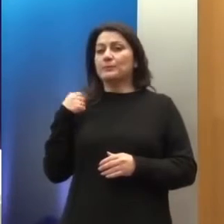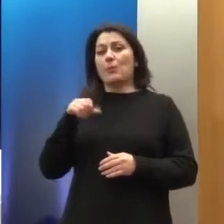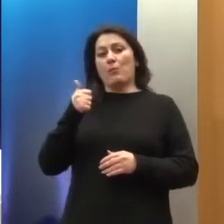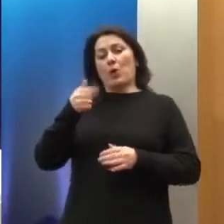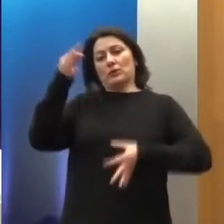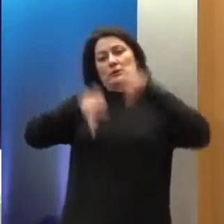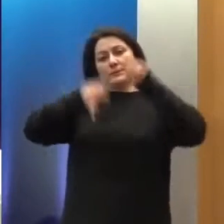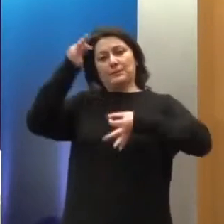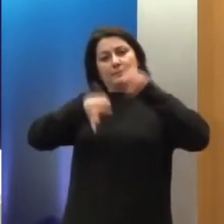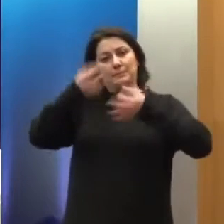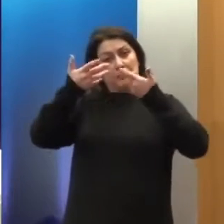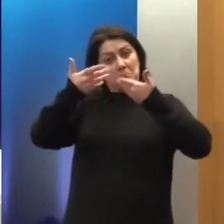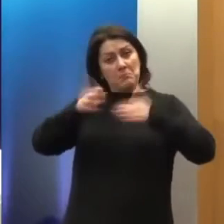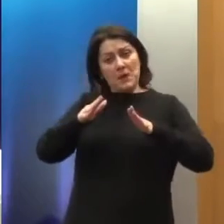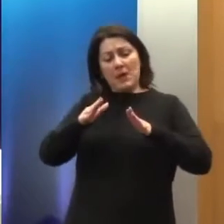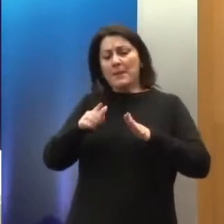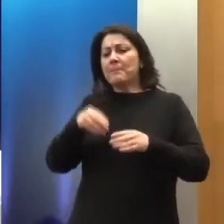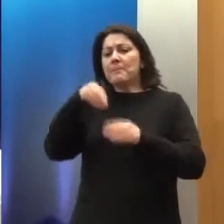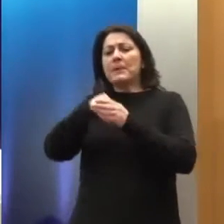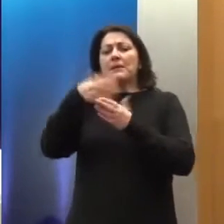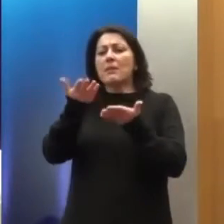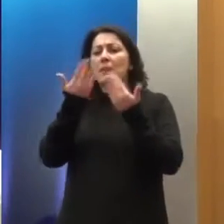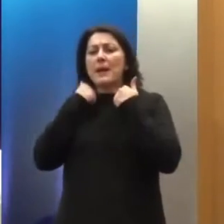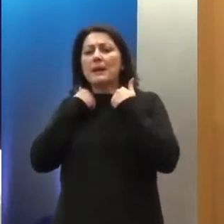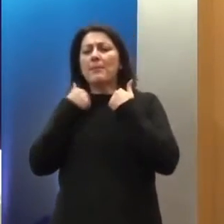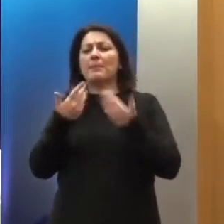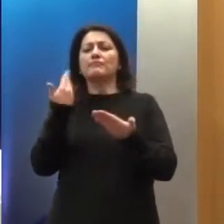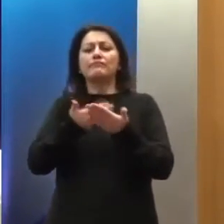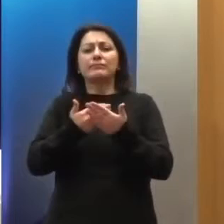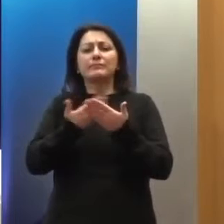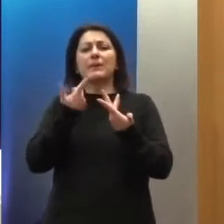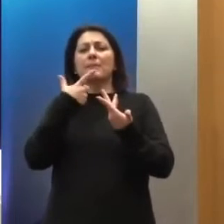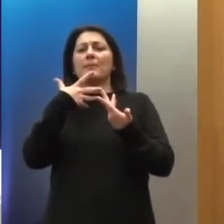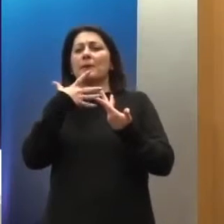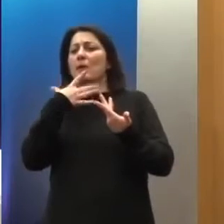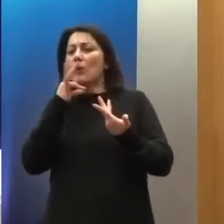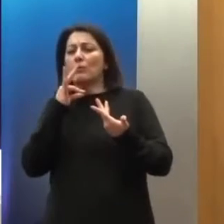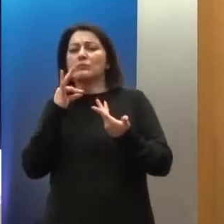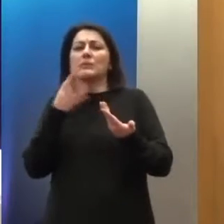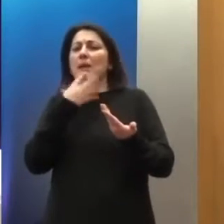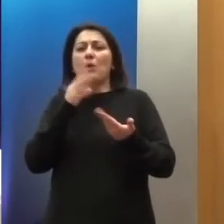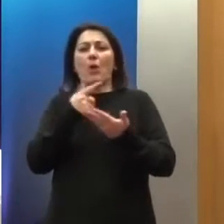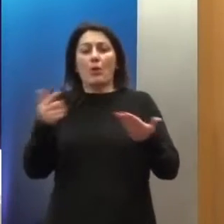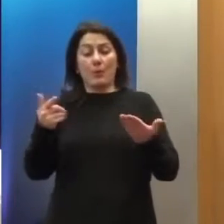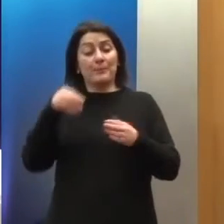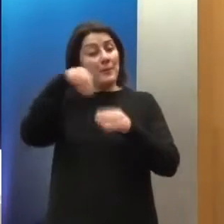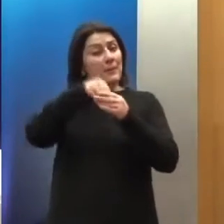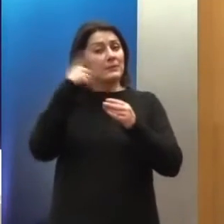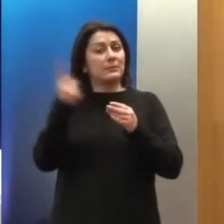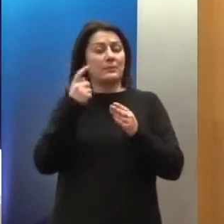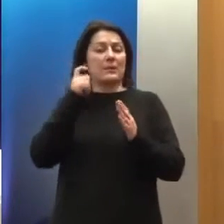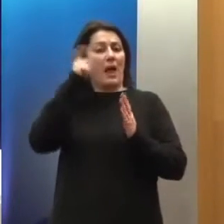διαβούλευση, δεν υπήρχε καν αιτιολογική έκθεση. Η αιτιολογική έκθεση όμως είναι εκεί που μπορείς να αναφέρεις περισσότερα πράγματα για